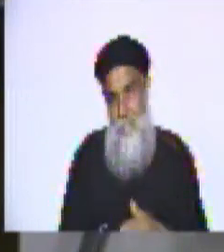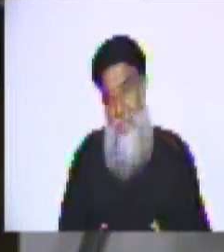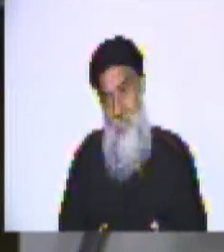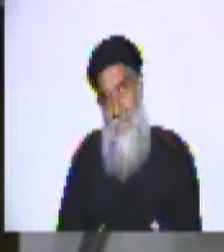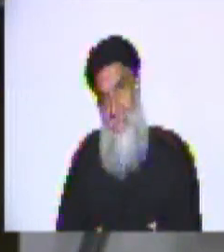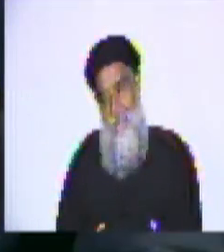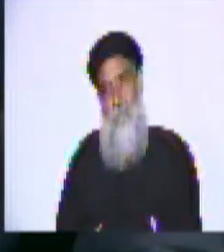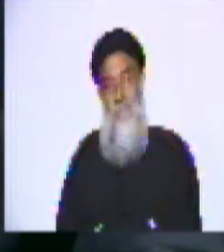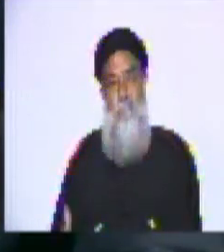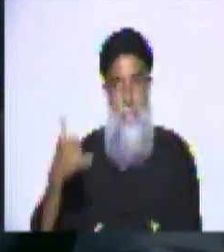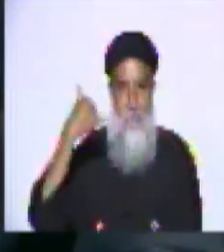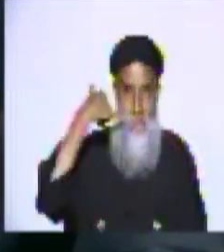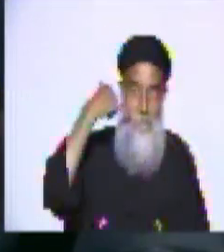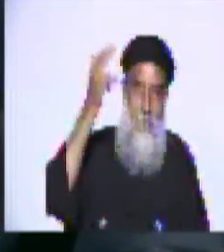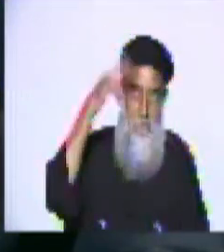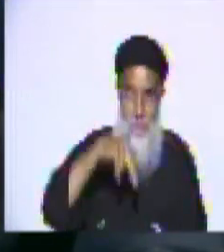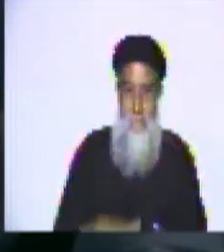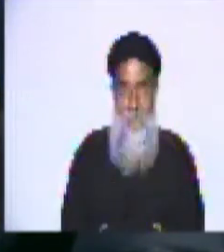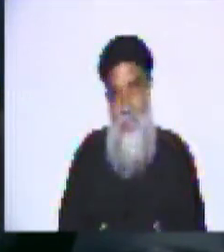معانا مدخن أستاذ بشوي.